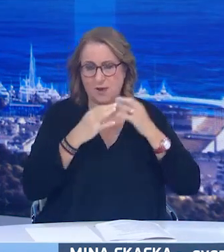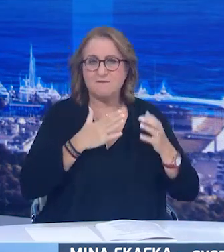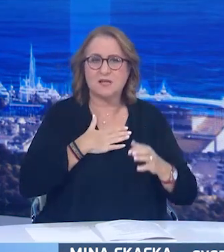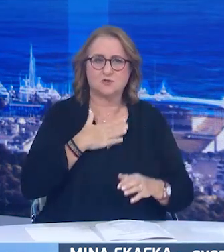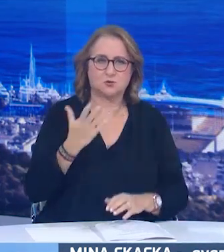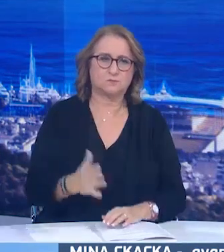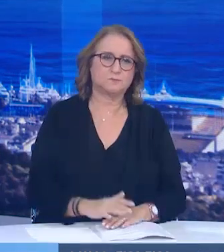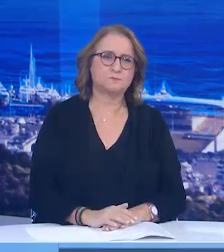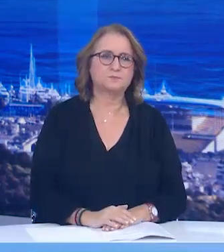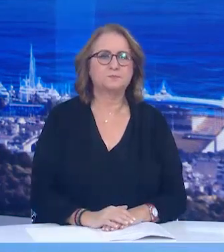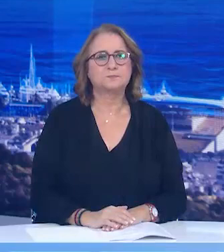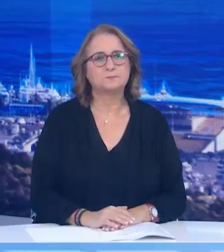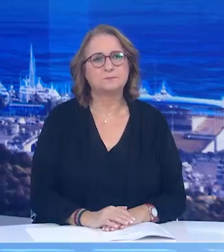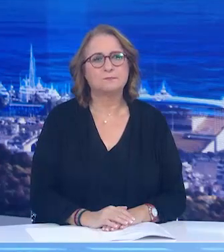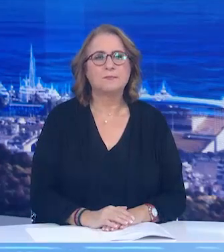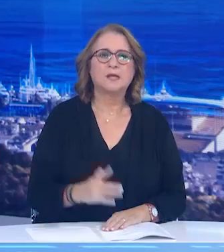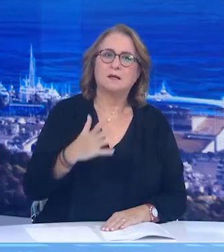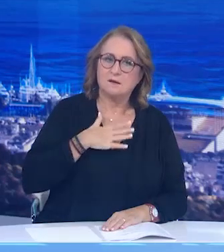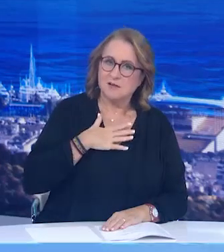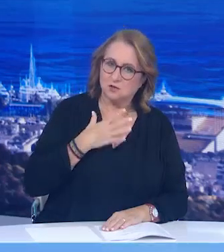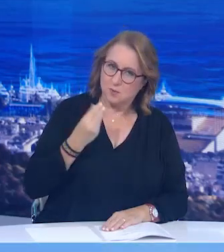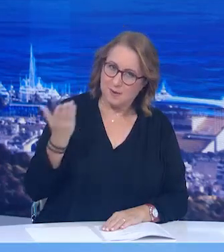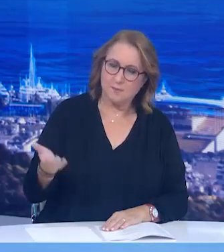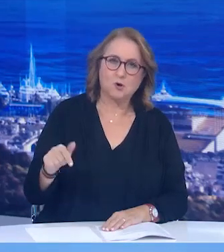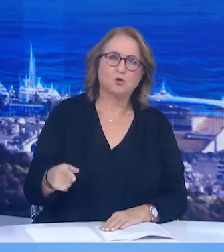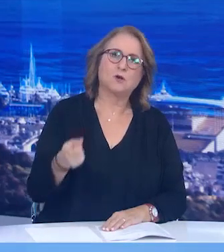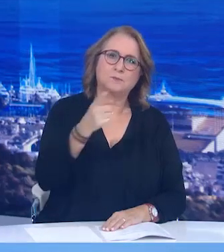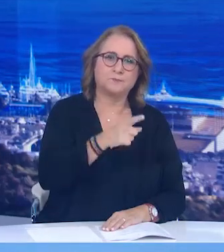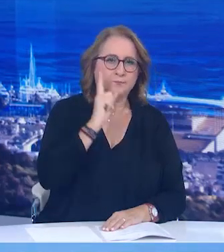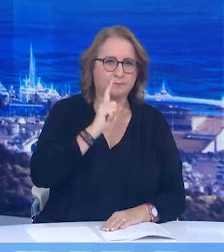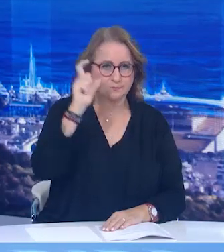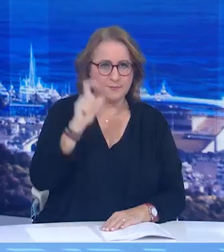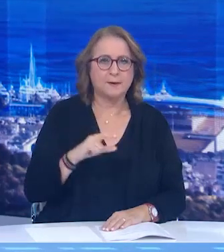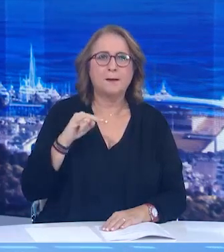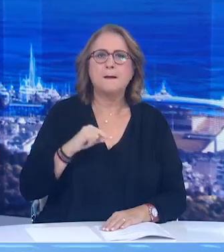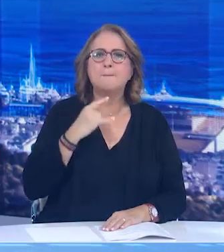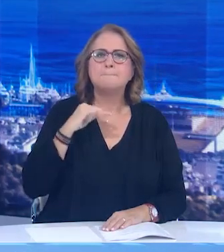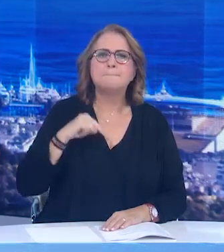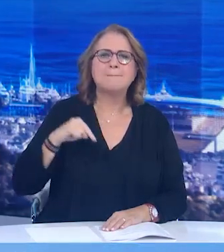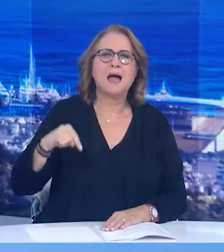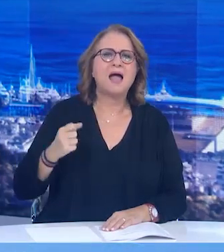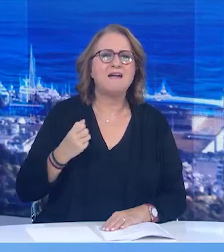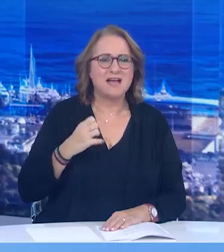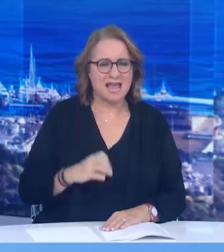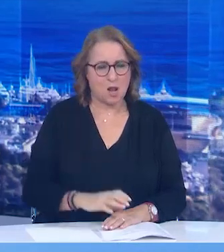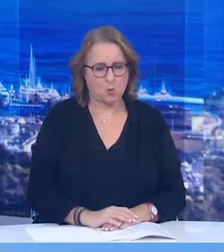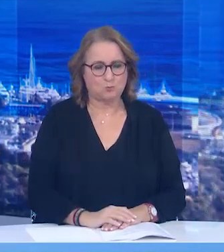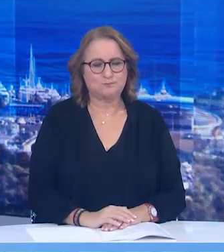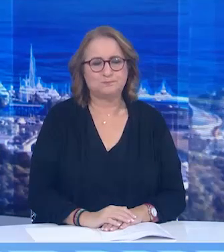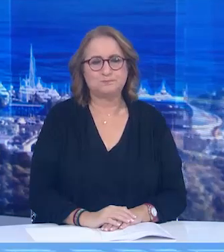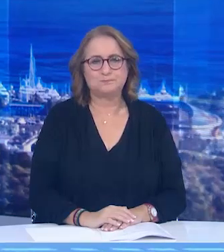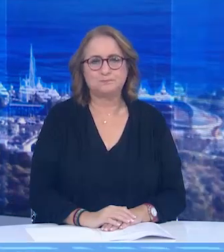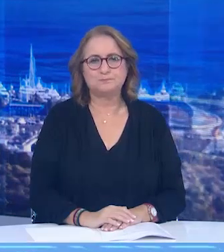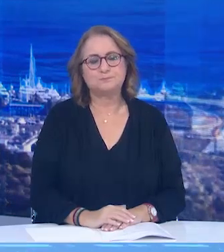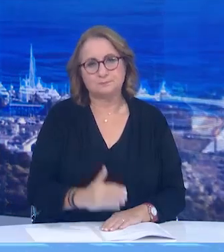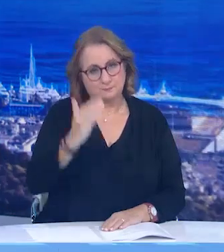Ευχαριστώ. Ευχαριστούμε πολύ. Ο λόγος στην κυρία Παπαευαγγέλου. Ευχαριστώ πολύ. Καλησπέρα σας. Η